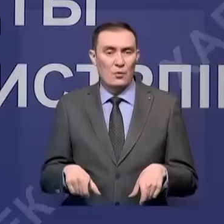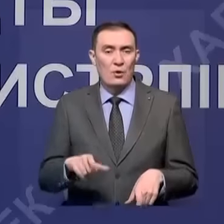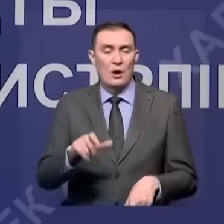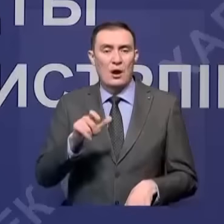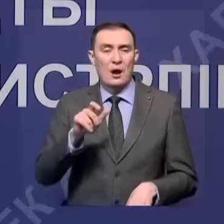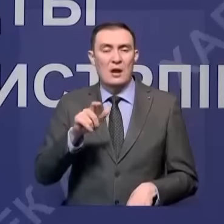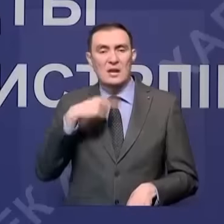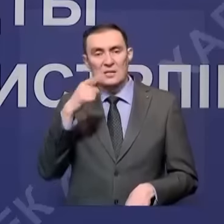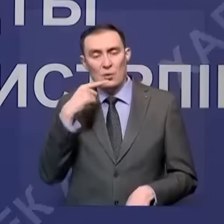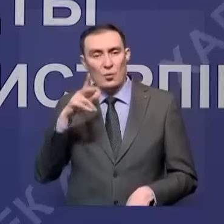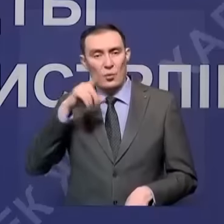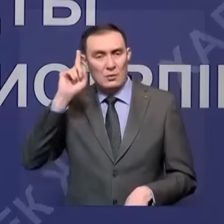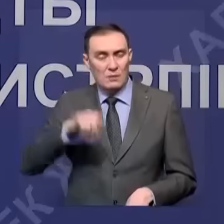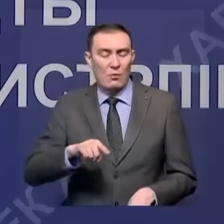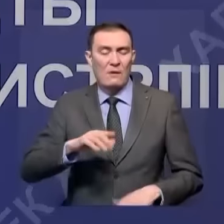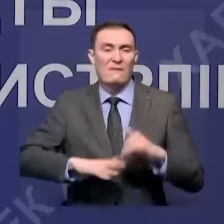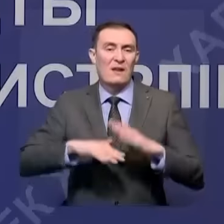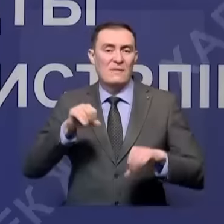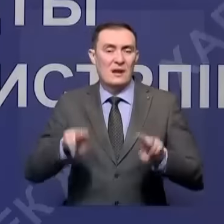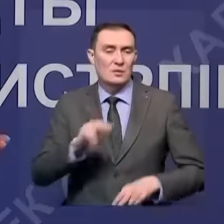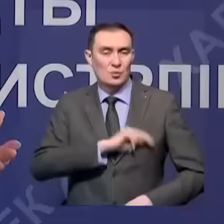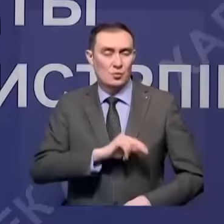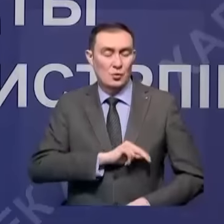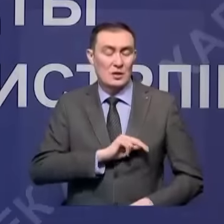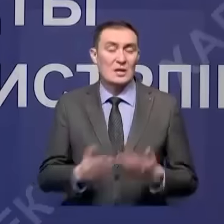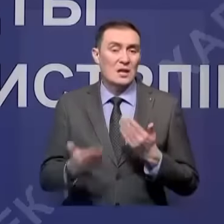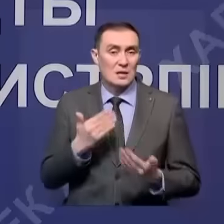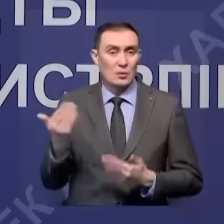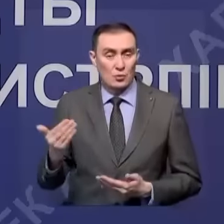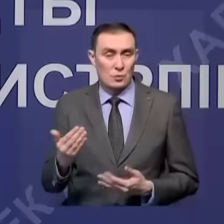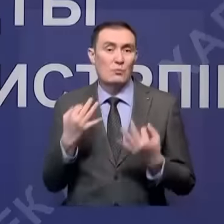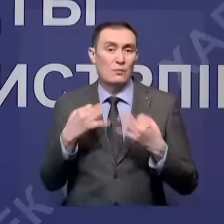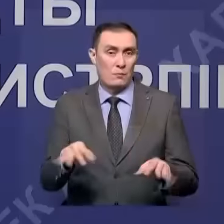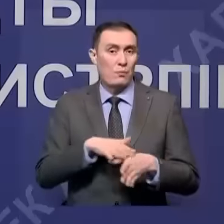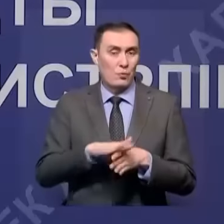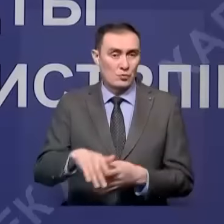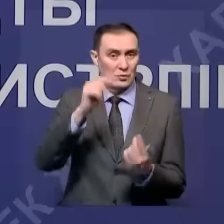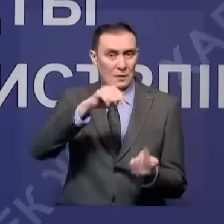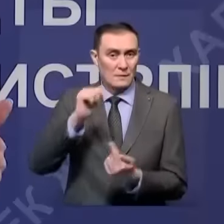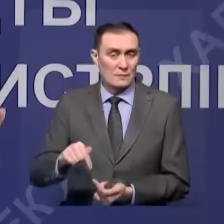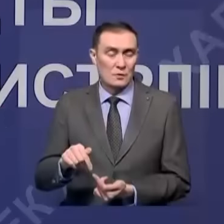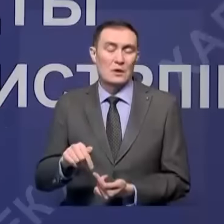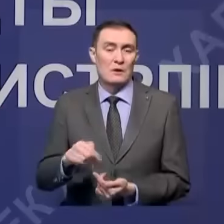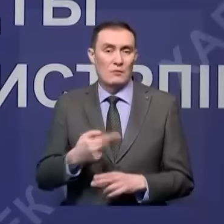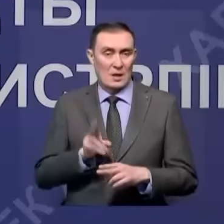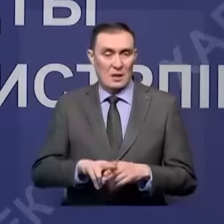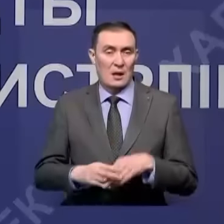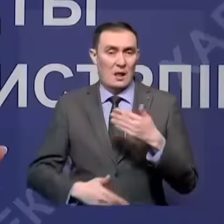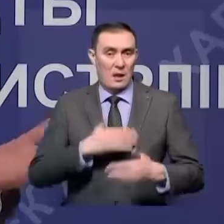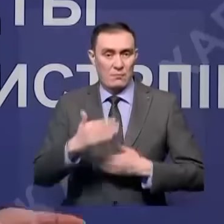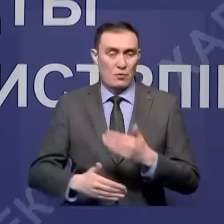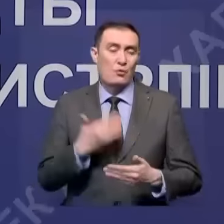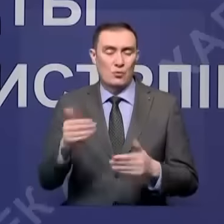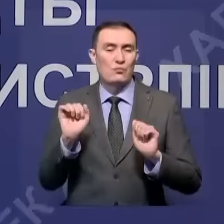корейскому языку, по квалификациям. И если он проходит полностью весь этот этап,